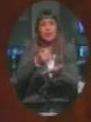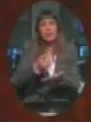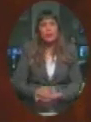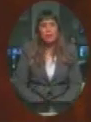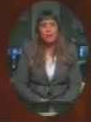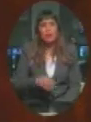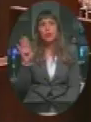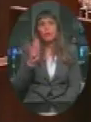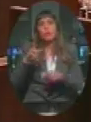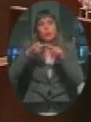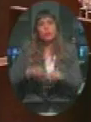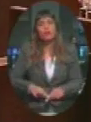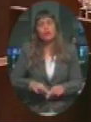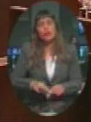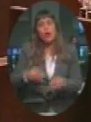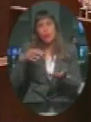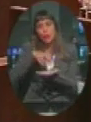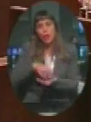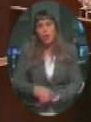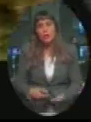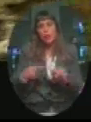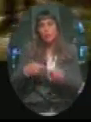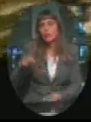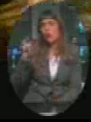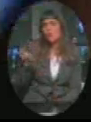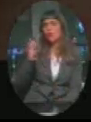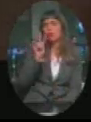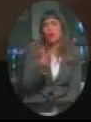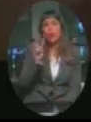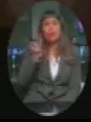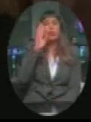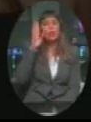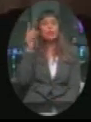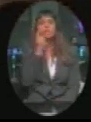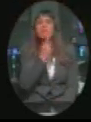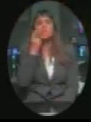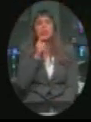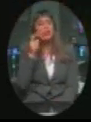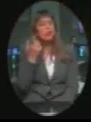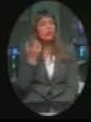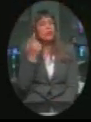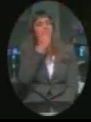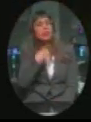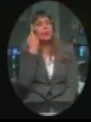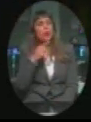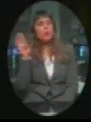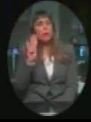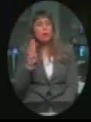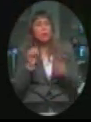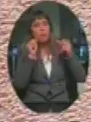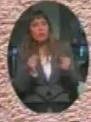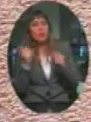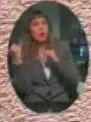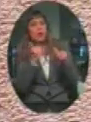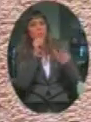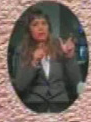כשנתניהו נשאר במוקד. חבר הכנסת אופר שלח מיש עתיד תמה על הדימוי של נתניהו כמר ביטחון, אל מול הביטחון שהוא מספק